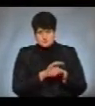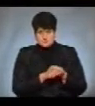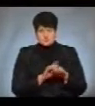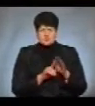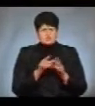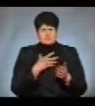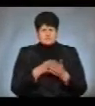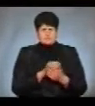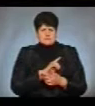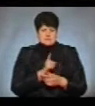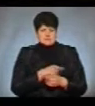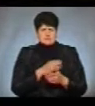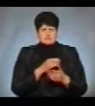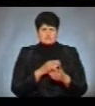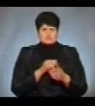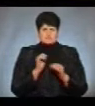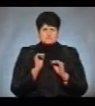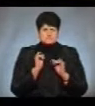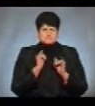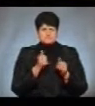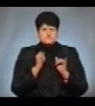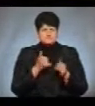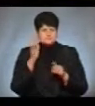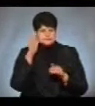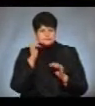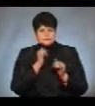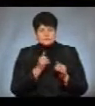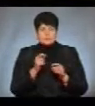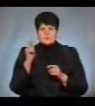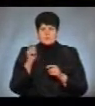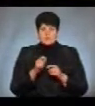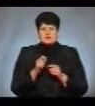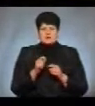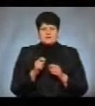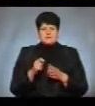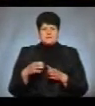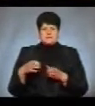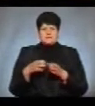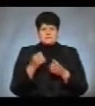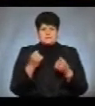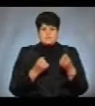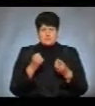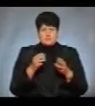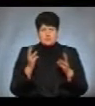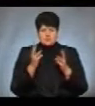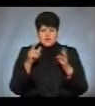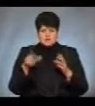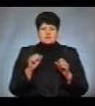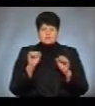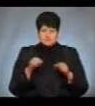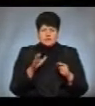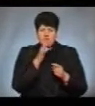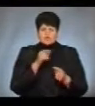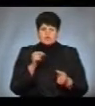власними силами ліквідовувати вогонь, і приїхала підрозділ пожежників, і вони змогли